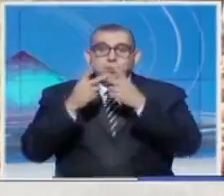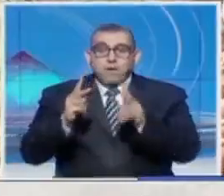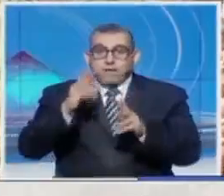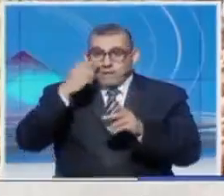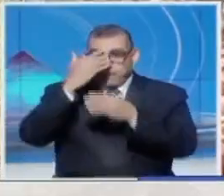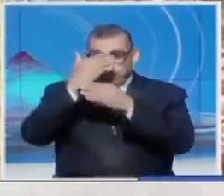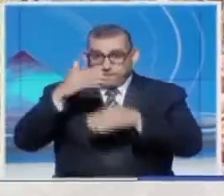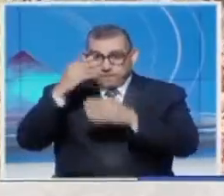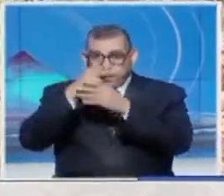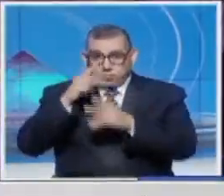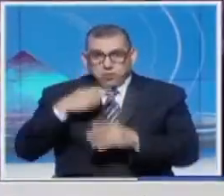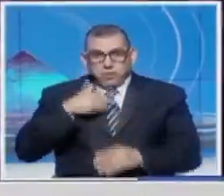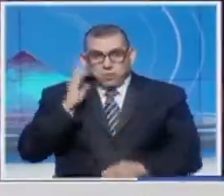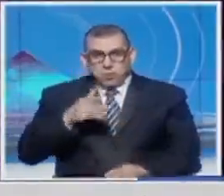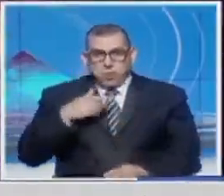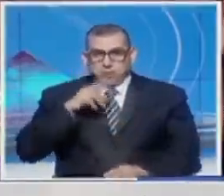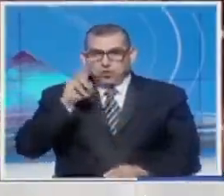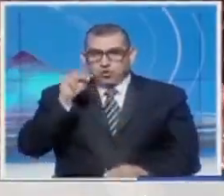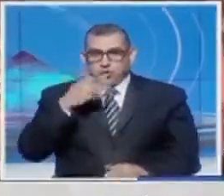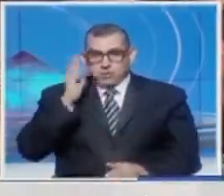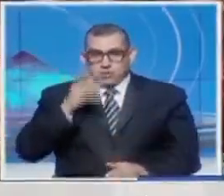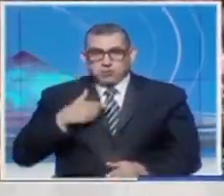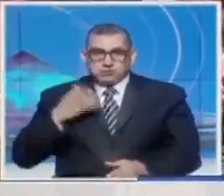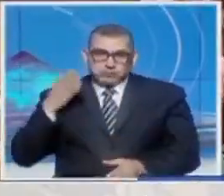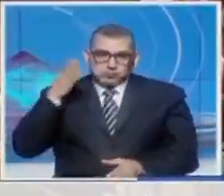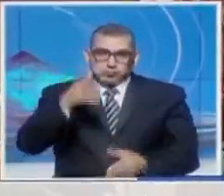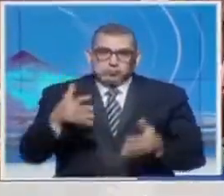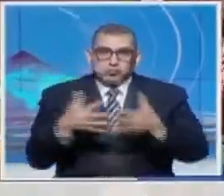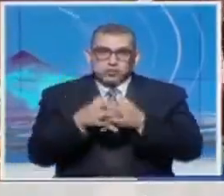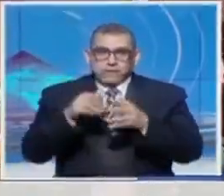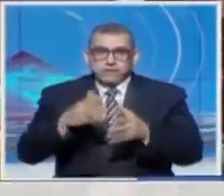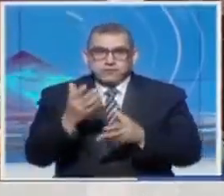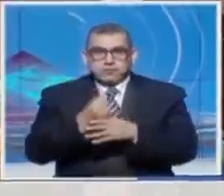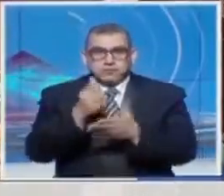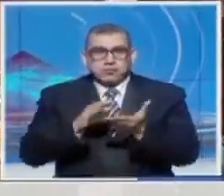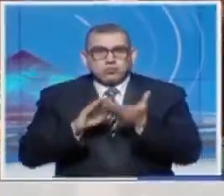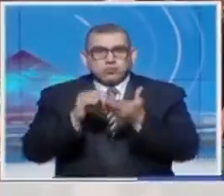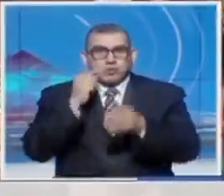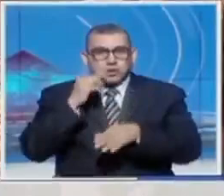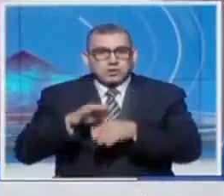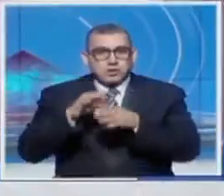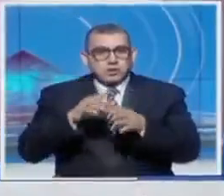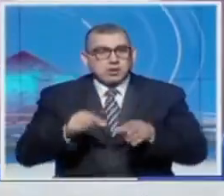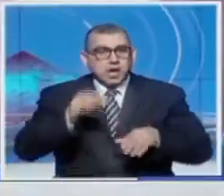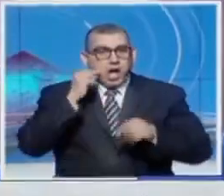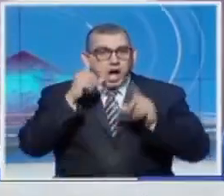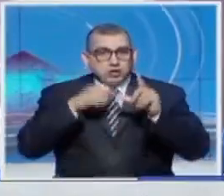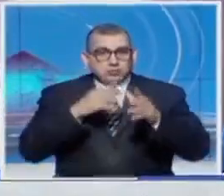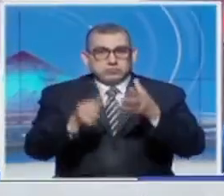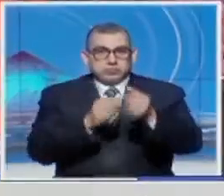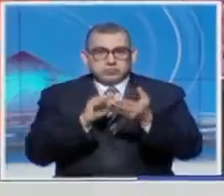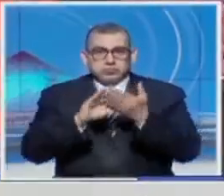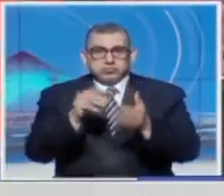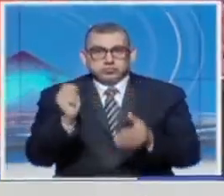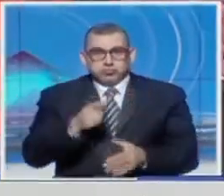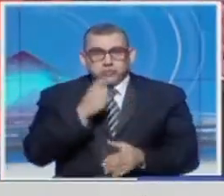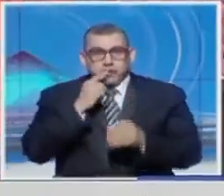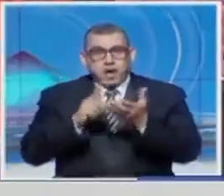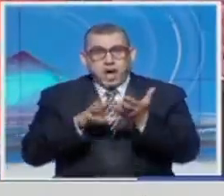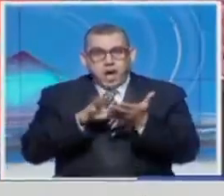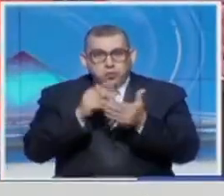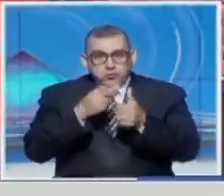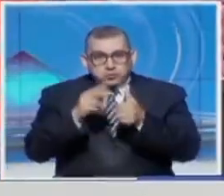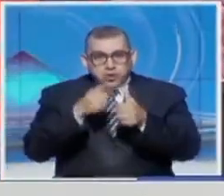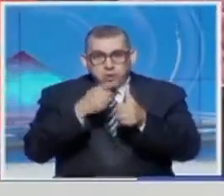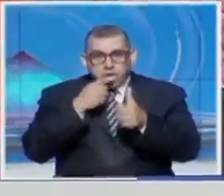المغرب سيكون بإمكان الأمم المتحدة المشاركة في مرحلة مساعدة الناجين. وأشار إلى أن المرحلة الأولى